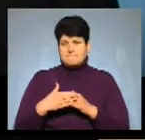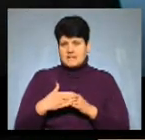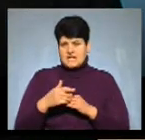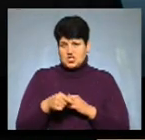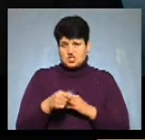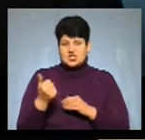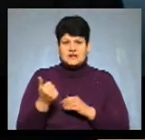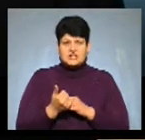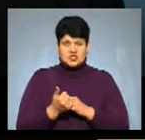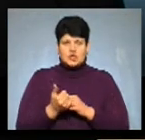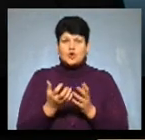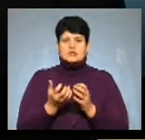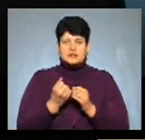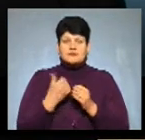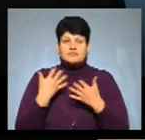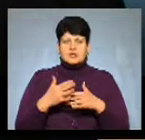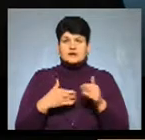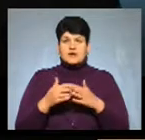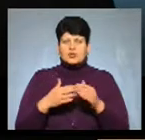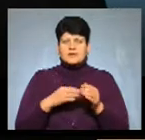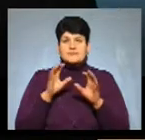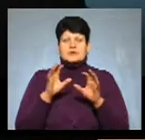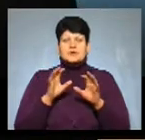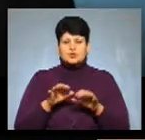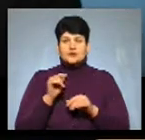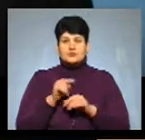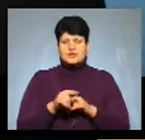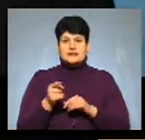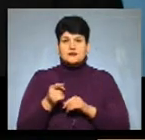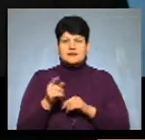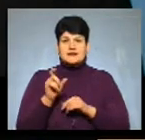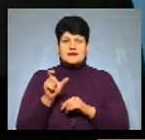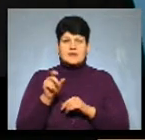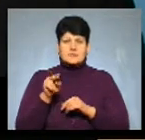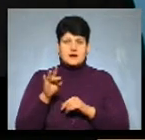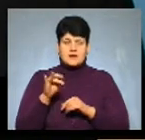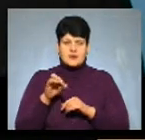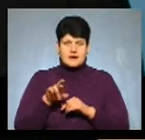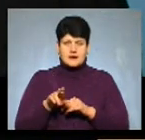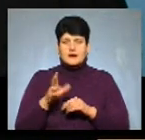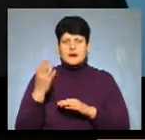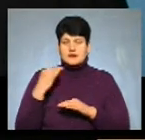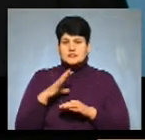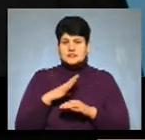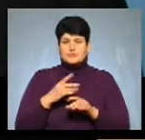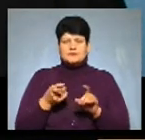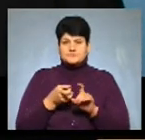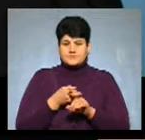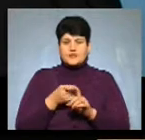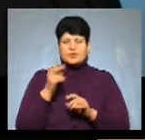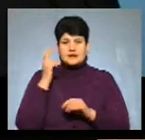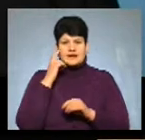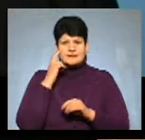найближчі тижні отримати вже на руки статут, і тоді Тернопільська єпархія, яка раніше належала до Київського патріархату,